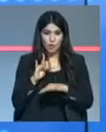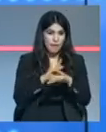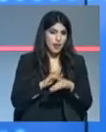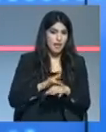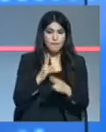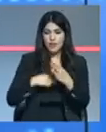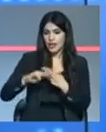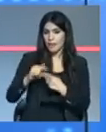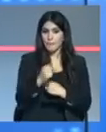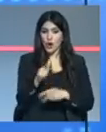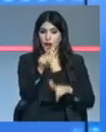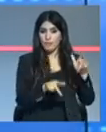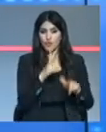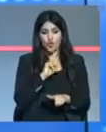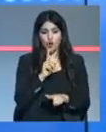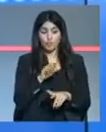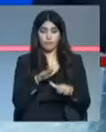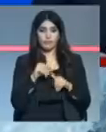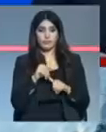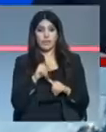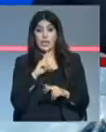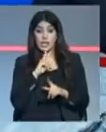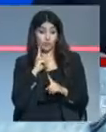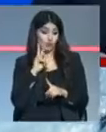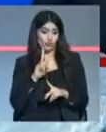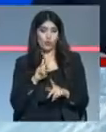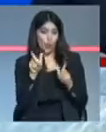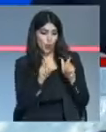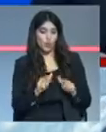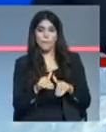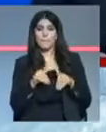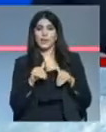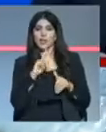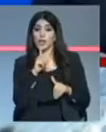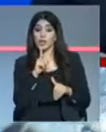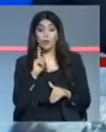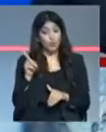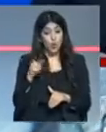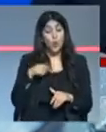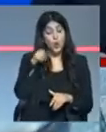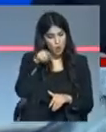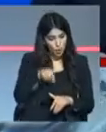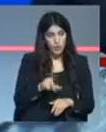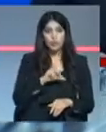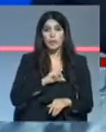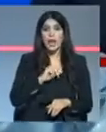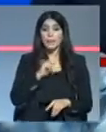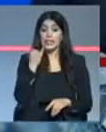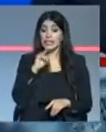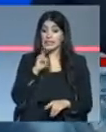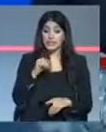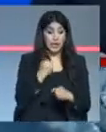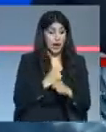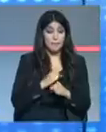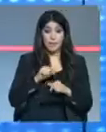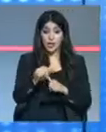الانزلاقات وهذا دليل على الجمهور طبعا بطبيعه الحال هو مطالبه لكن هنا وجبنا وانه في صوره اتقان العام الامكان